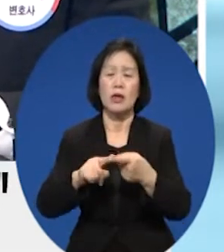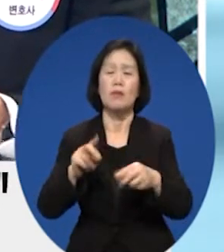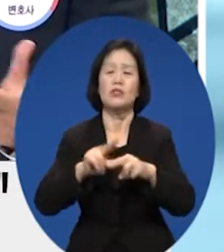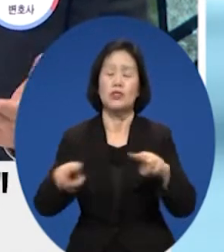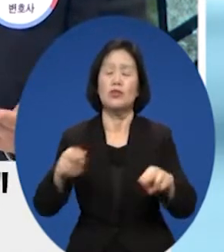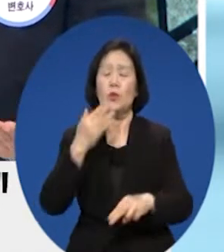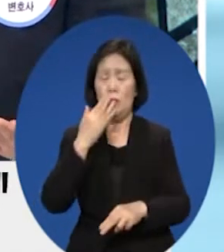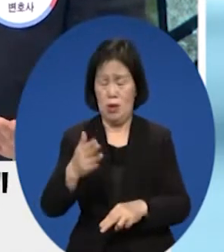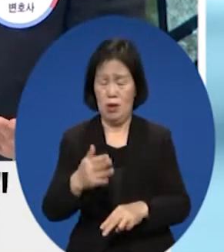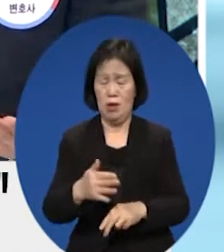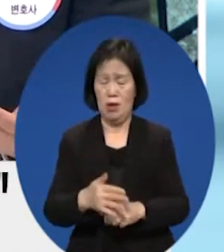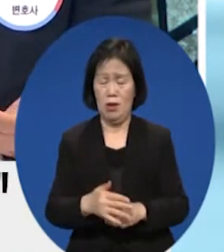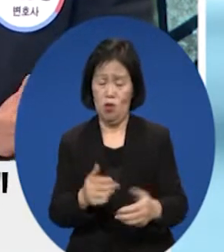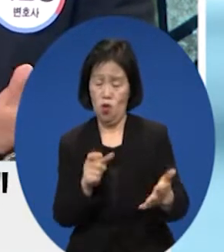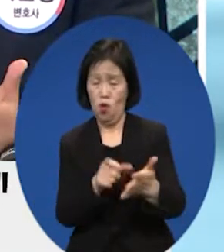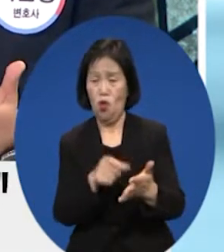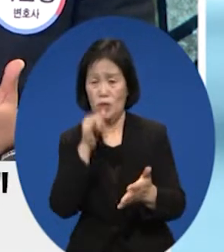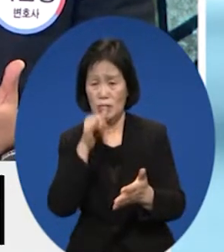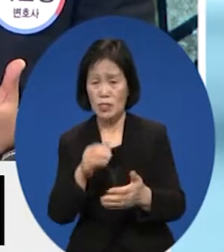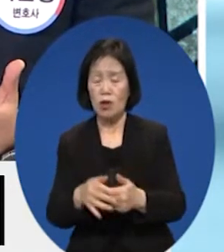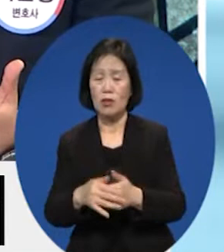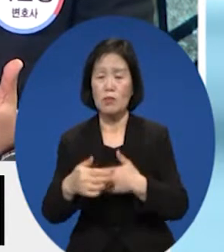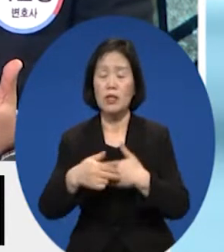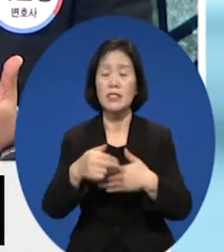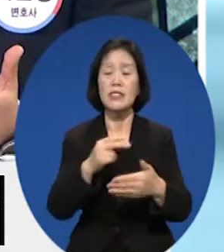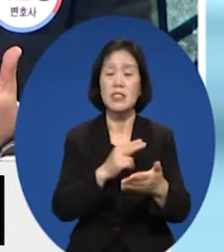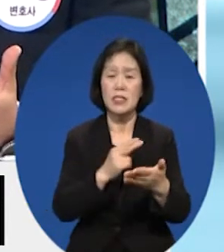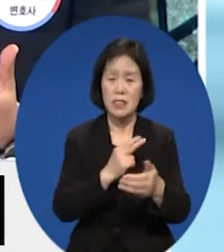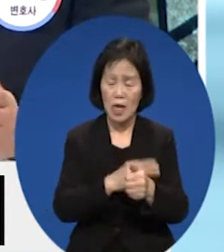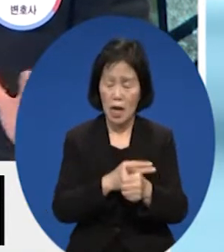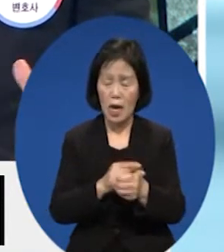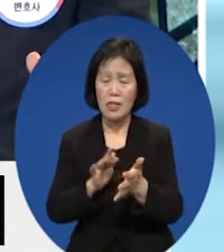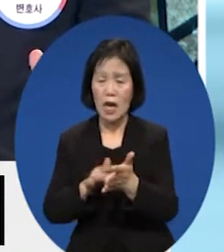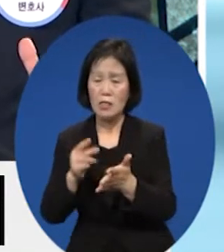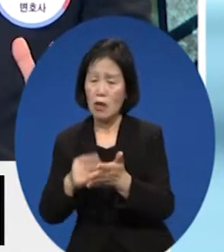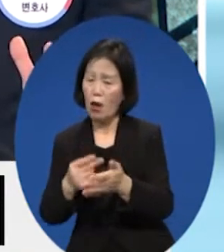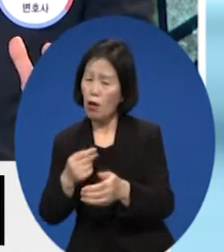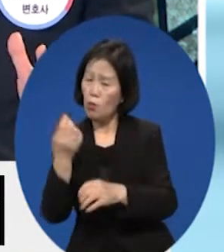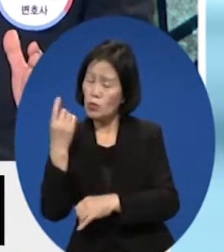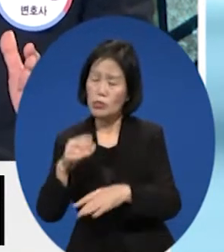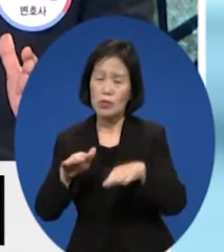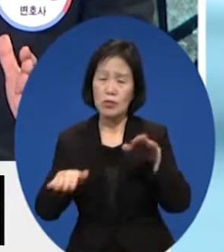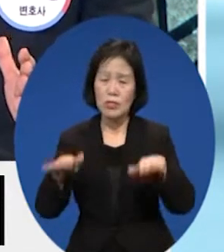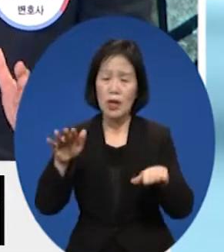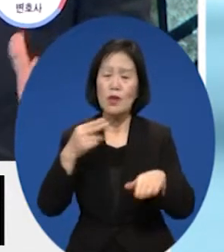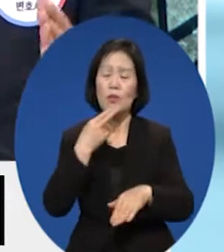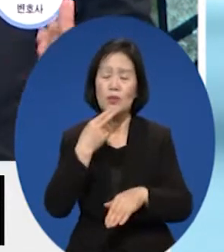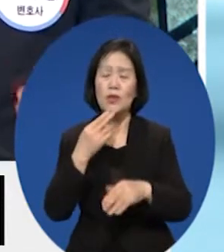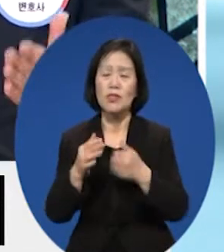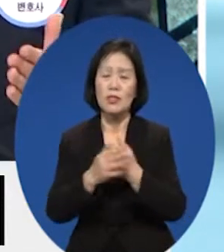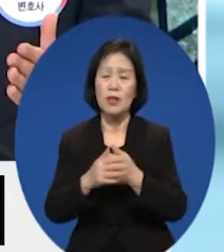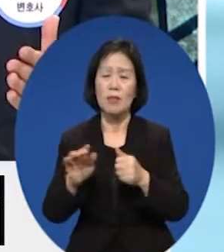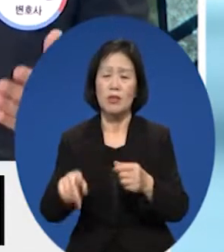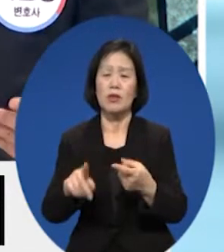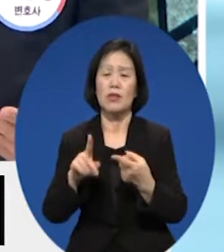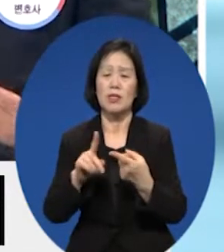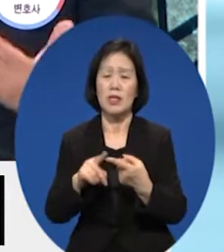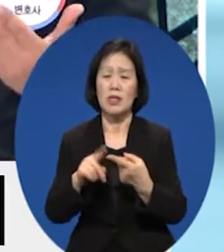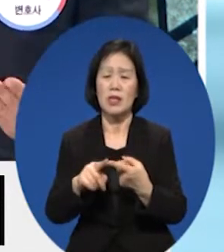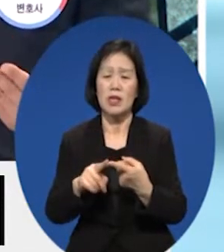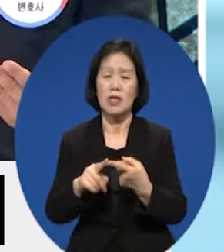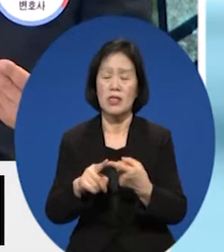있습니다. 그러면은 지금 의사와 약사의 본질적 차이가 있습니까? 그렇다고 하면은 이런 부분에 있어서 여당이 그런 부분